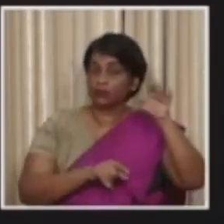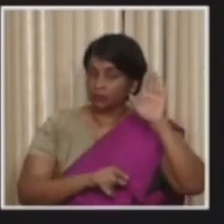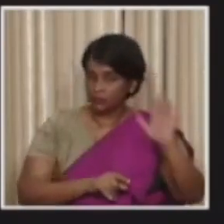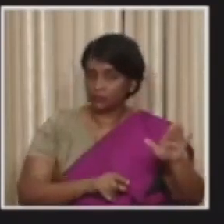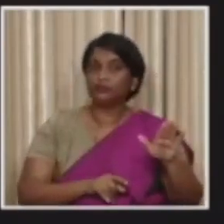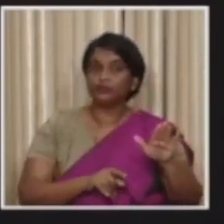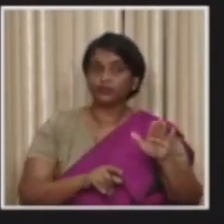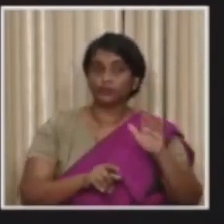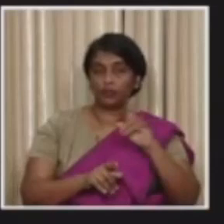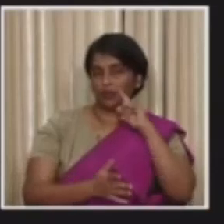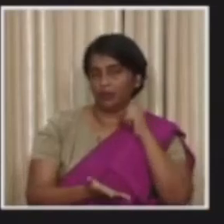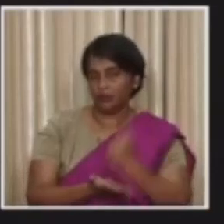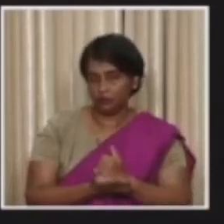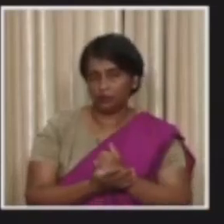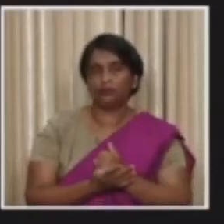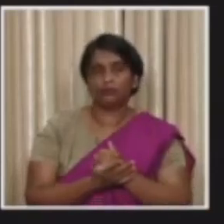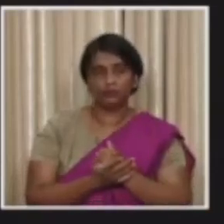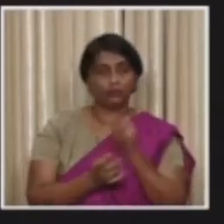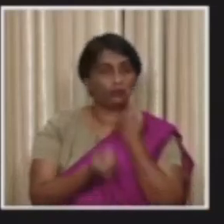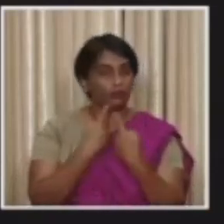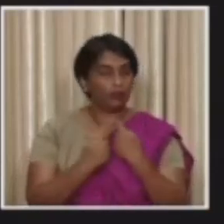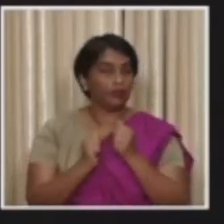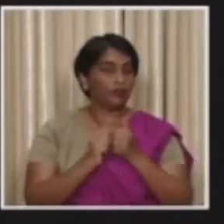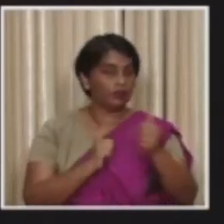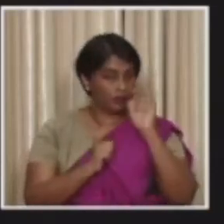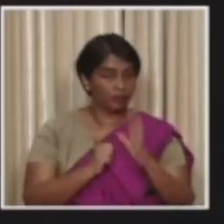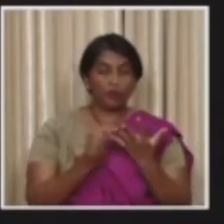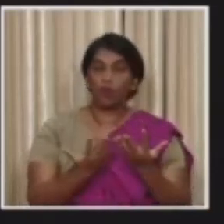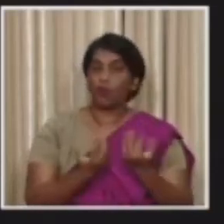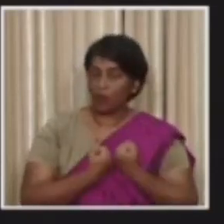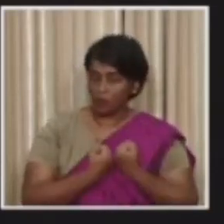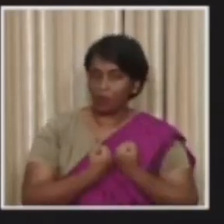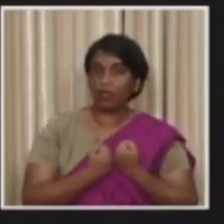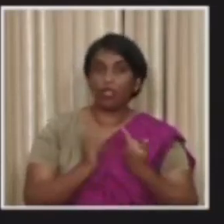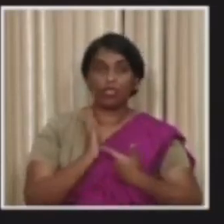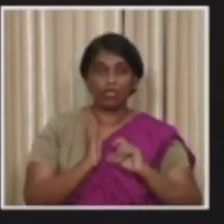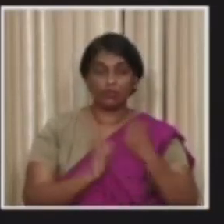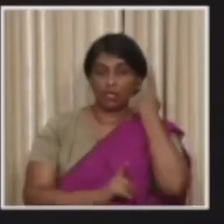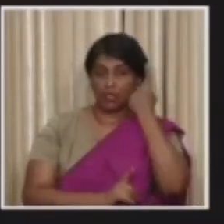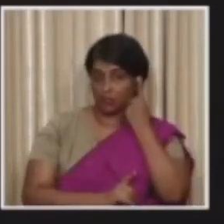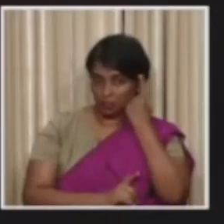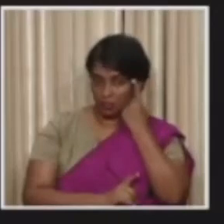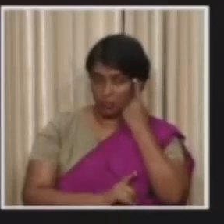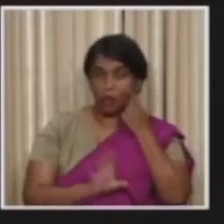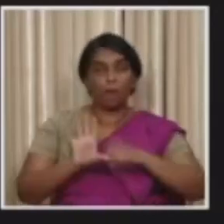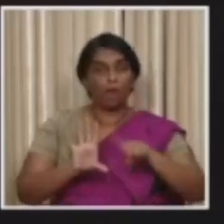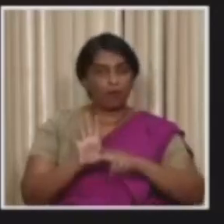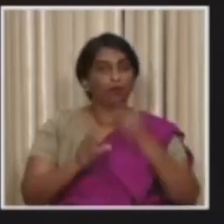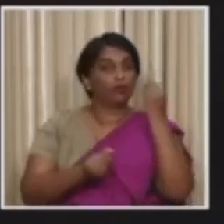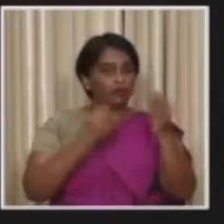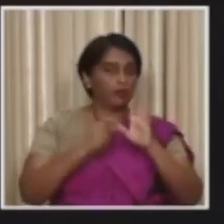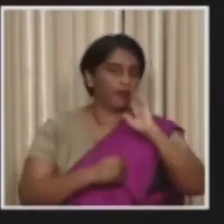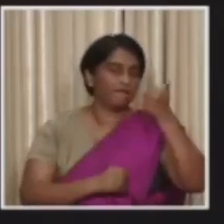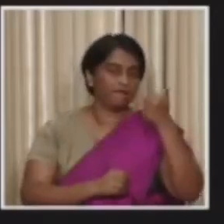මේ සංකීර්ණ විමර්ශන සිදු කිරීම සඳහා අවශ්‍ය තාක්ෂණ දැනුම හා පුහුණුව ලබා දීමත්